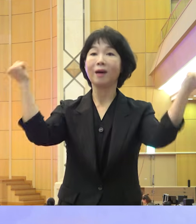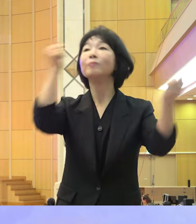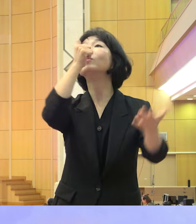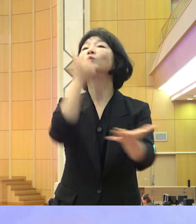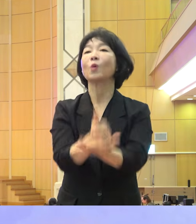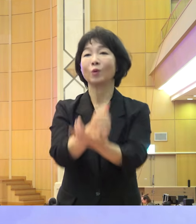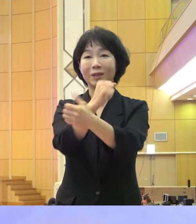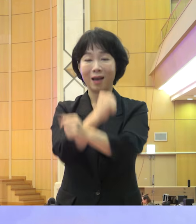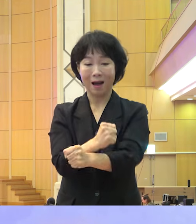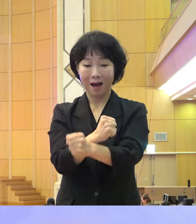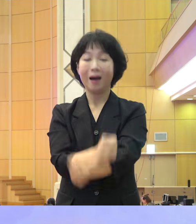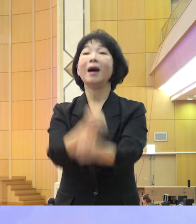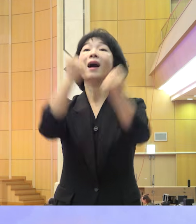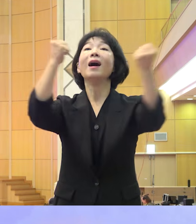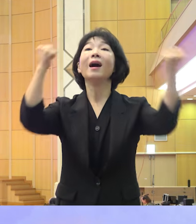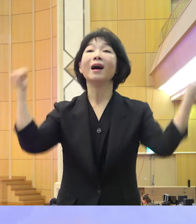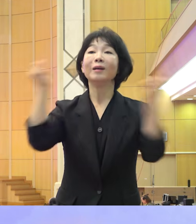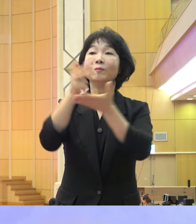속죄함